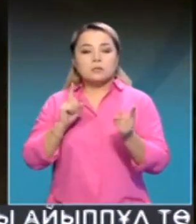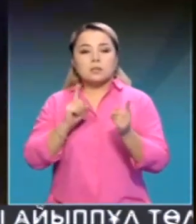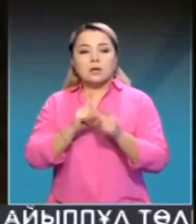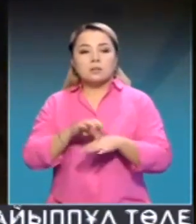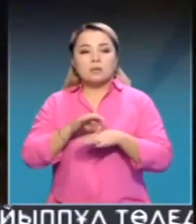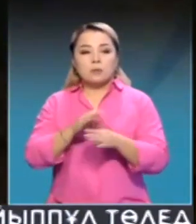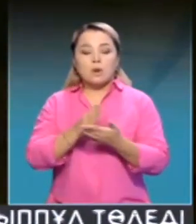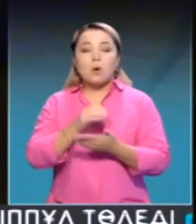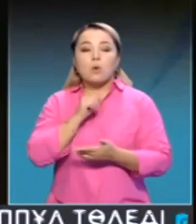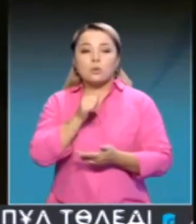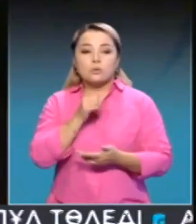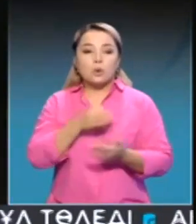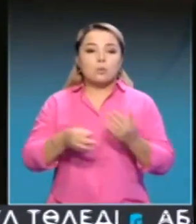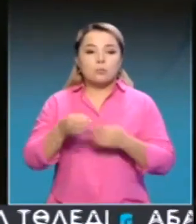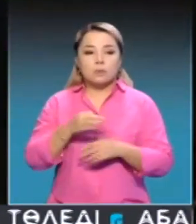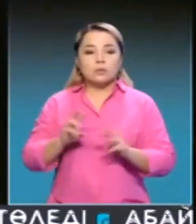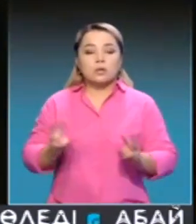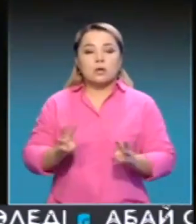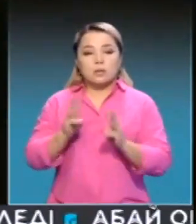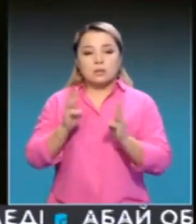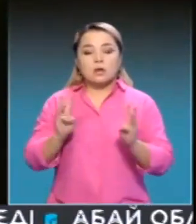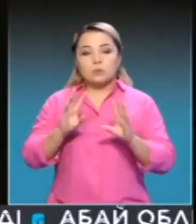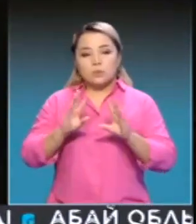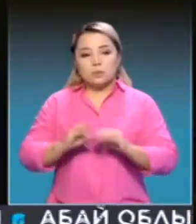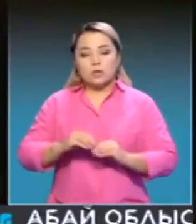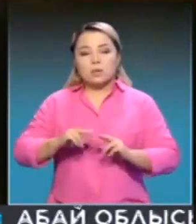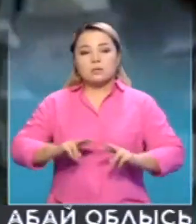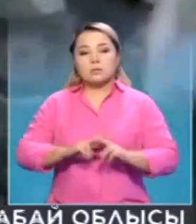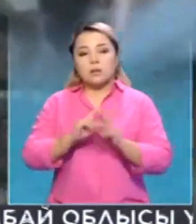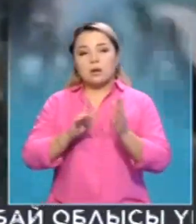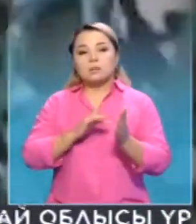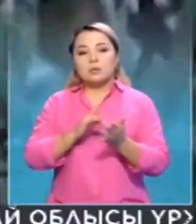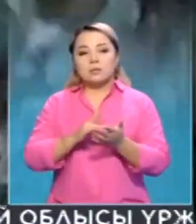алды. Қостанай облысындағы алапат өртті сөндіруге елордадан